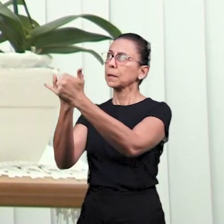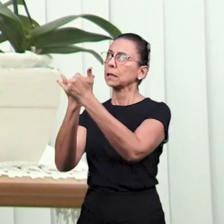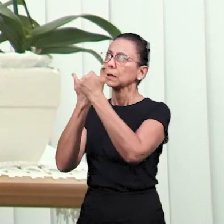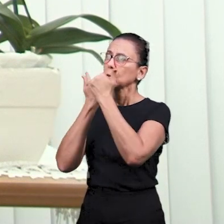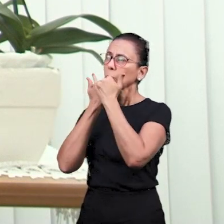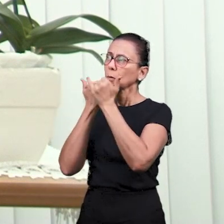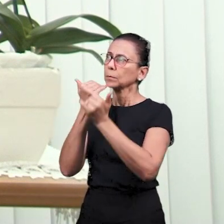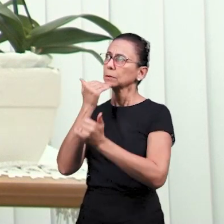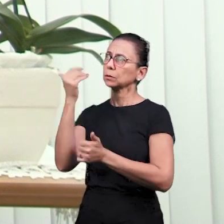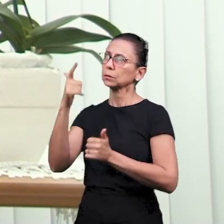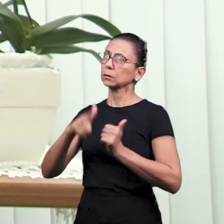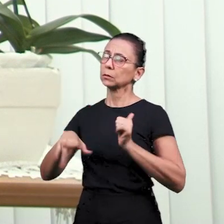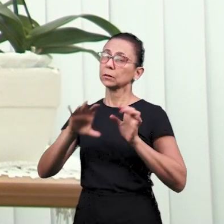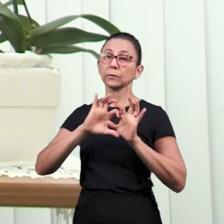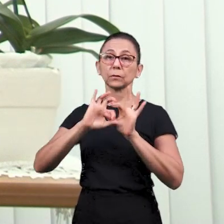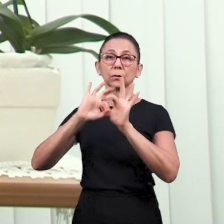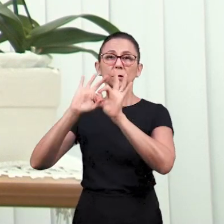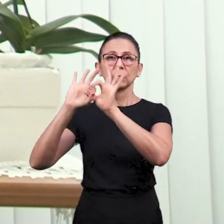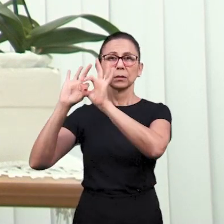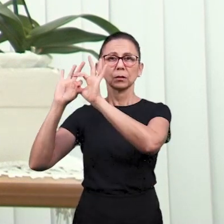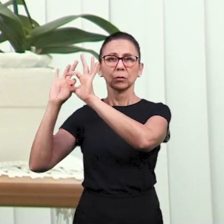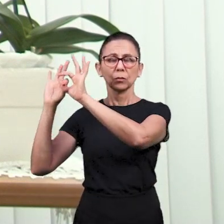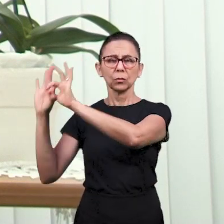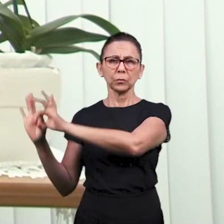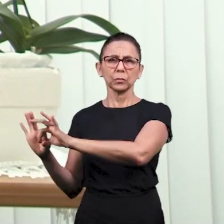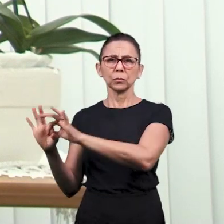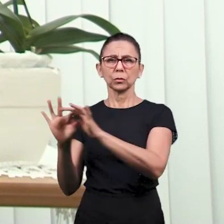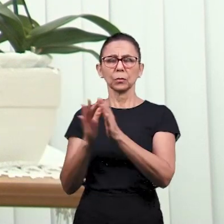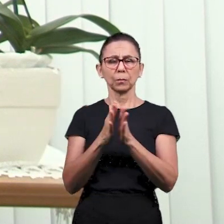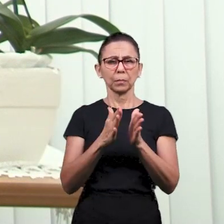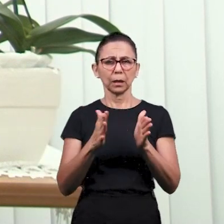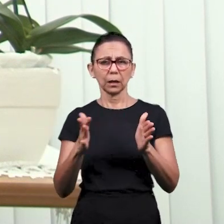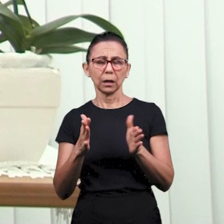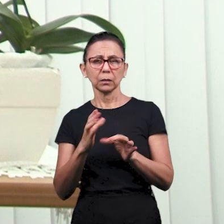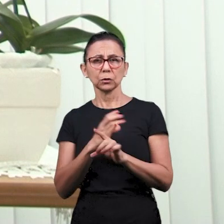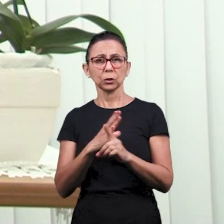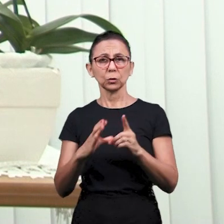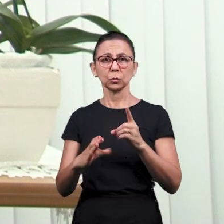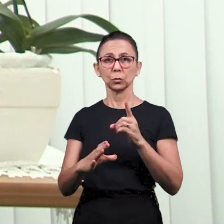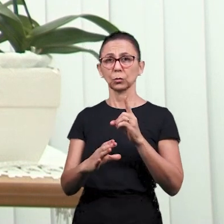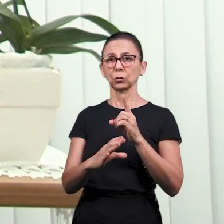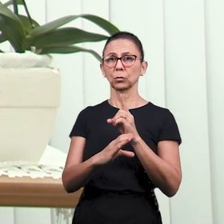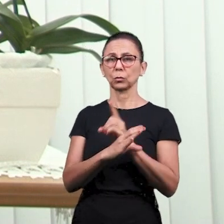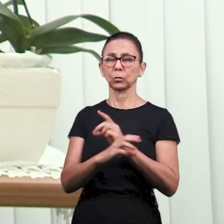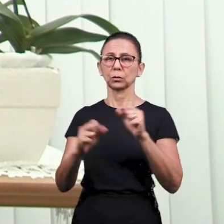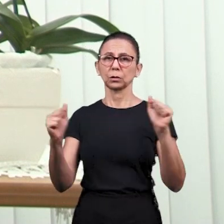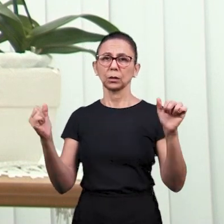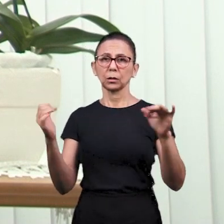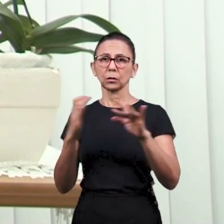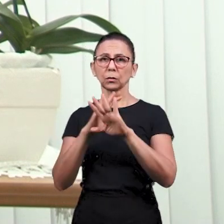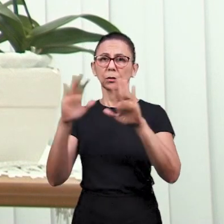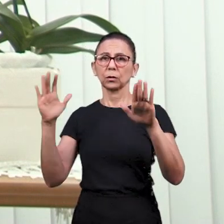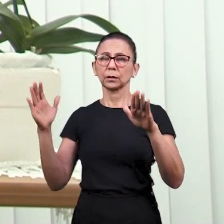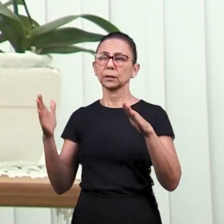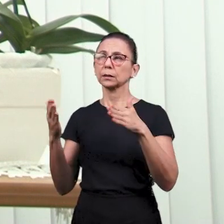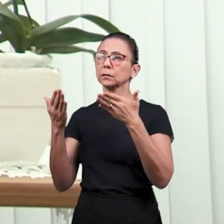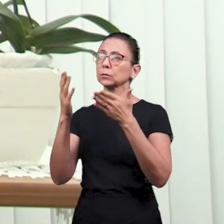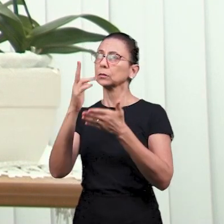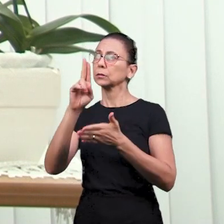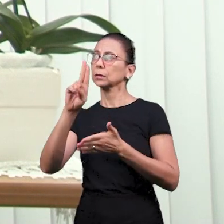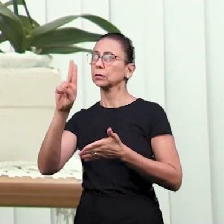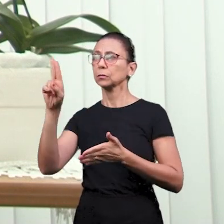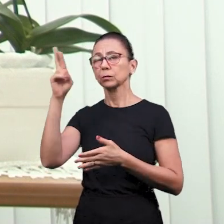прощения, просим Тебя, обнови наше общение с Тобой, Господь, и чтобы все действия этого служения были во